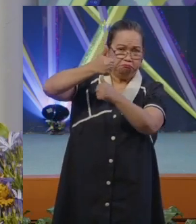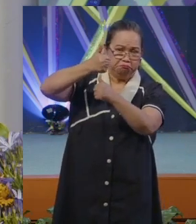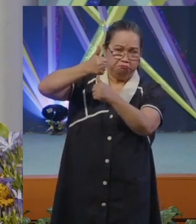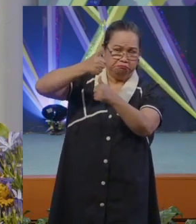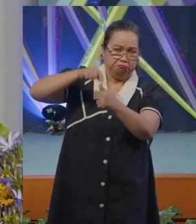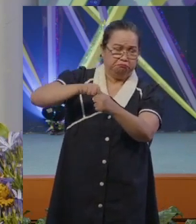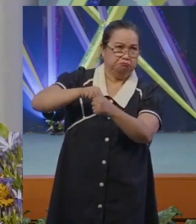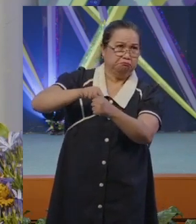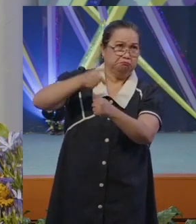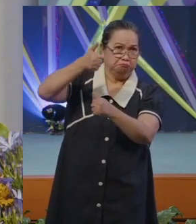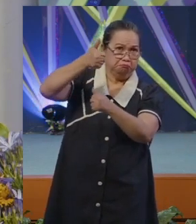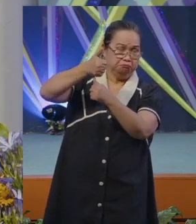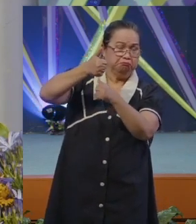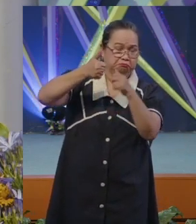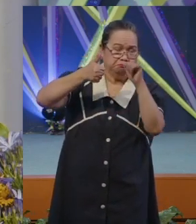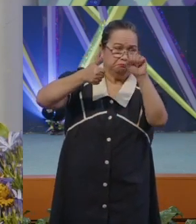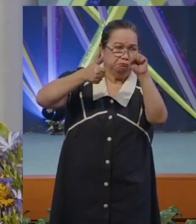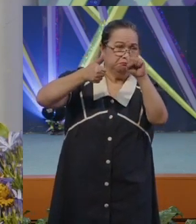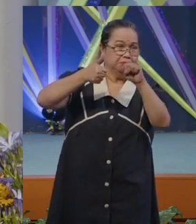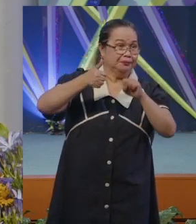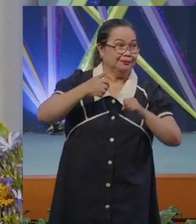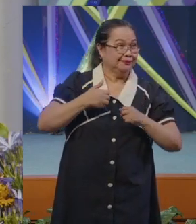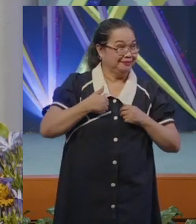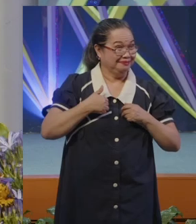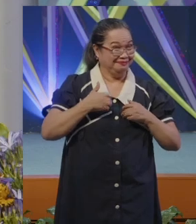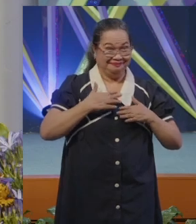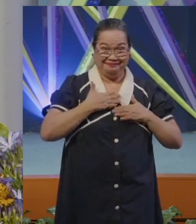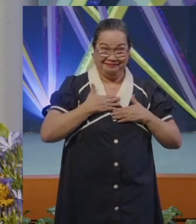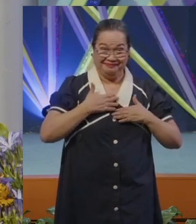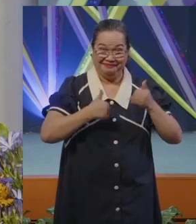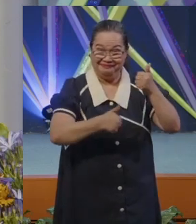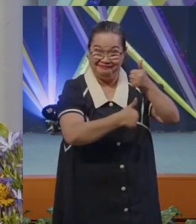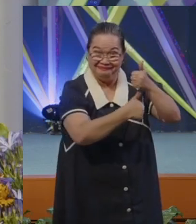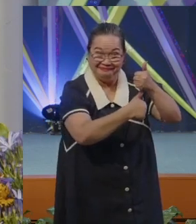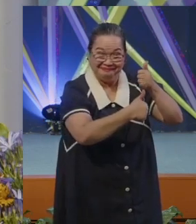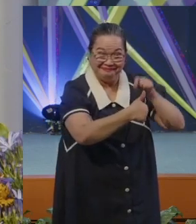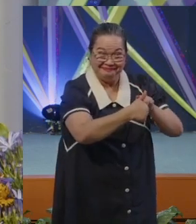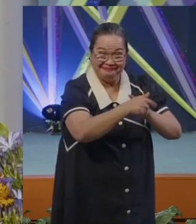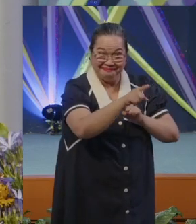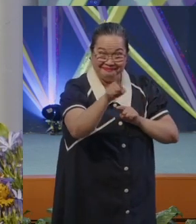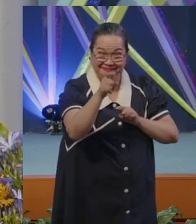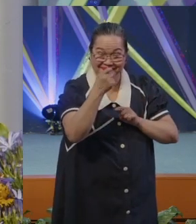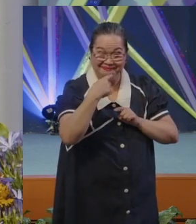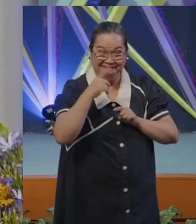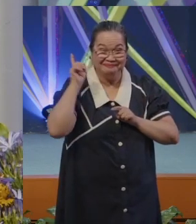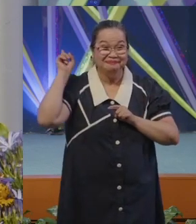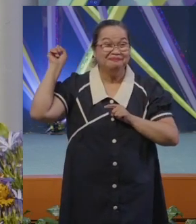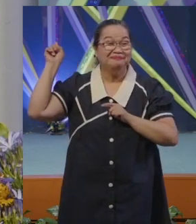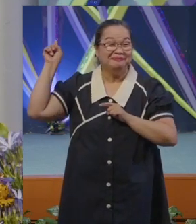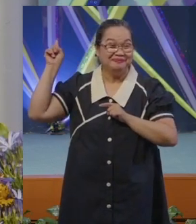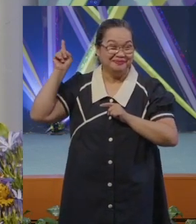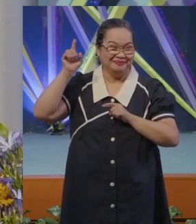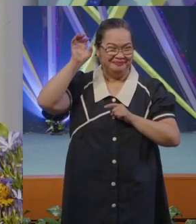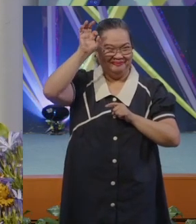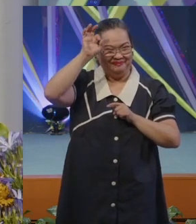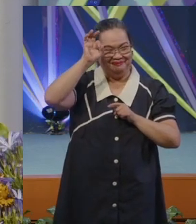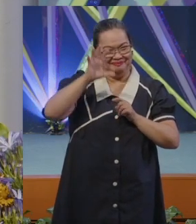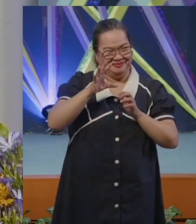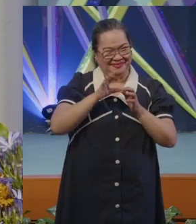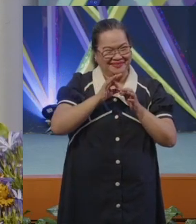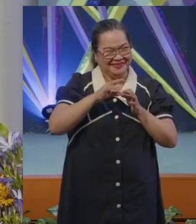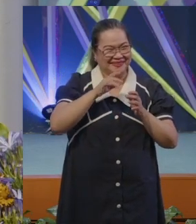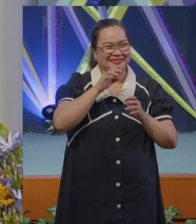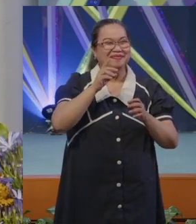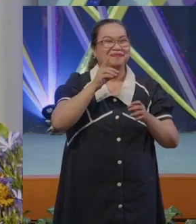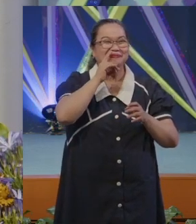Actually po, masaya po ang trabaho ng assistant. Hindi niyo po naitatanong, ako po, ang trabaho ko po, trabaho ng isang